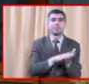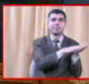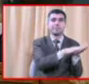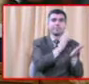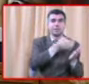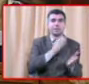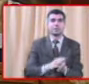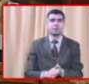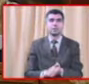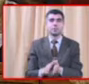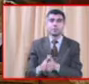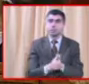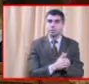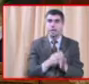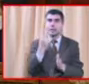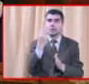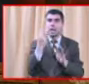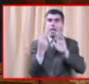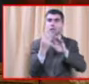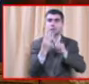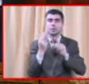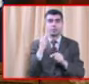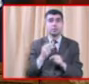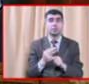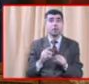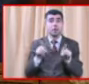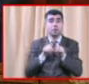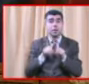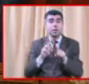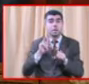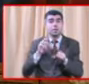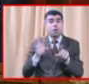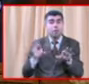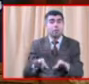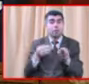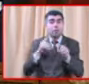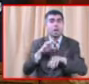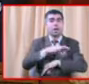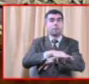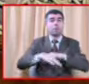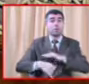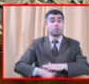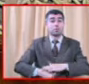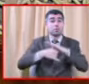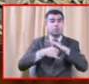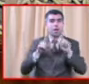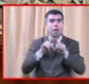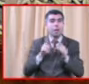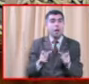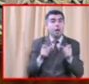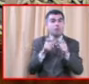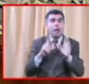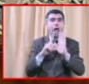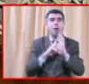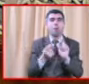النقطة الثالثة والتي أيضا تم الاشتغال عليها وهي تقوية اختصاصات الهيئة العليا لاتصال السمع البصري عبر مراجعة.